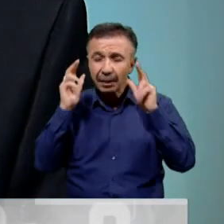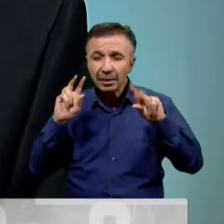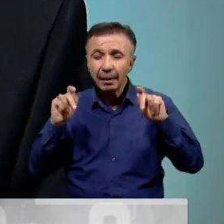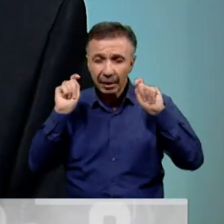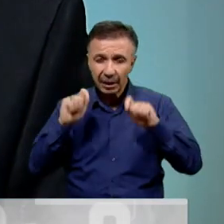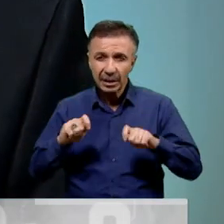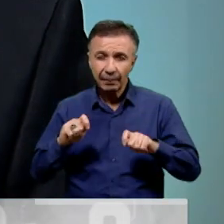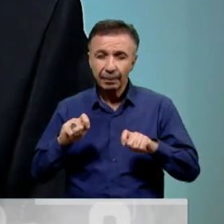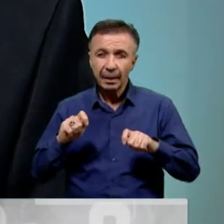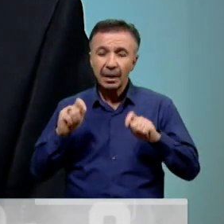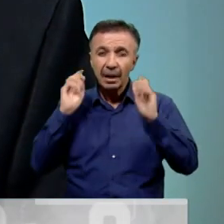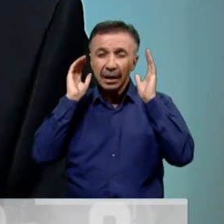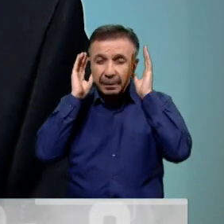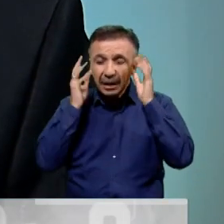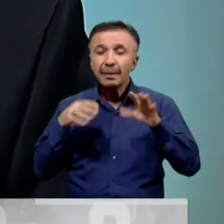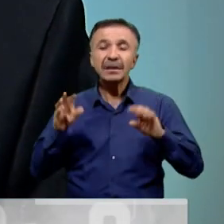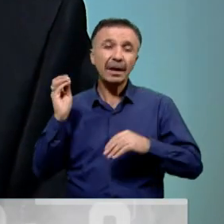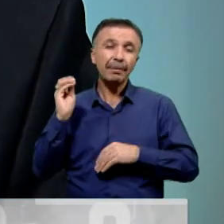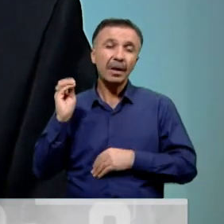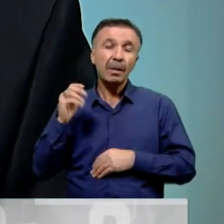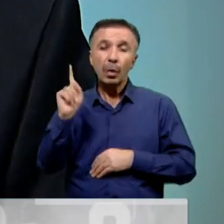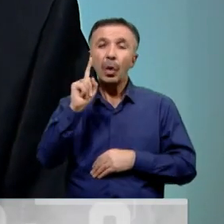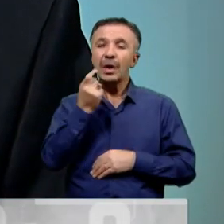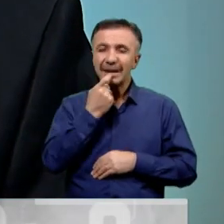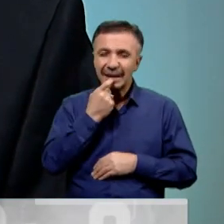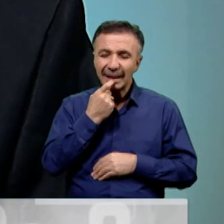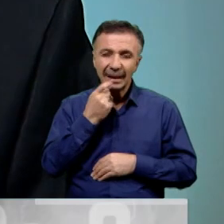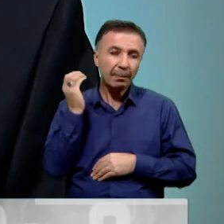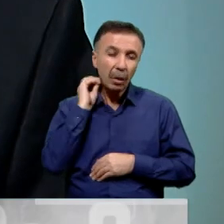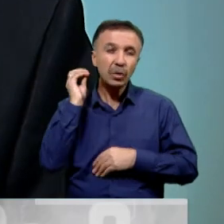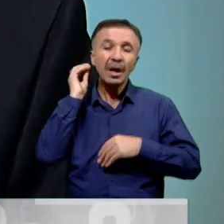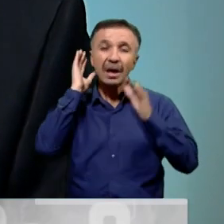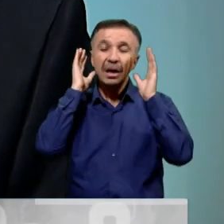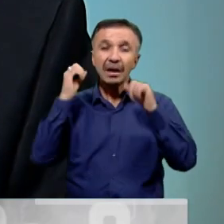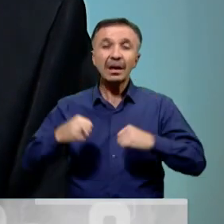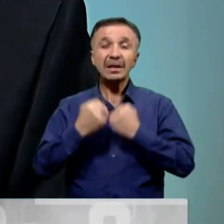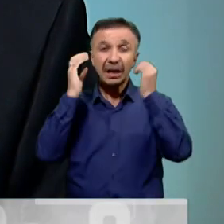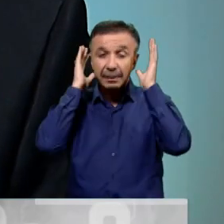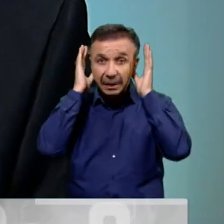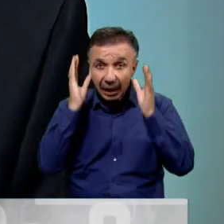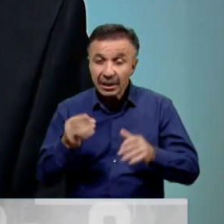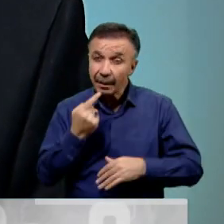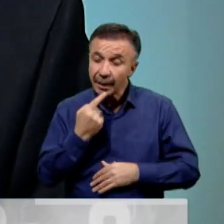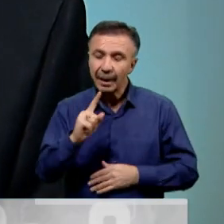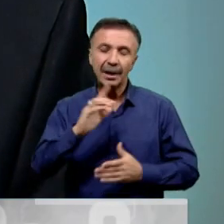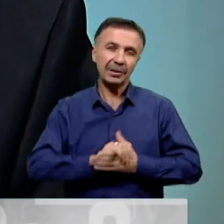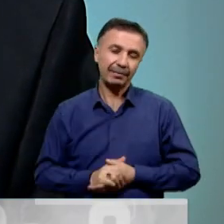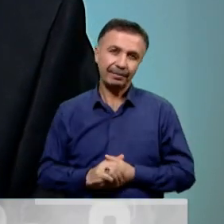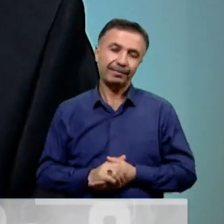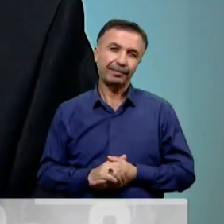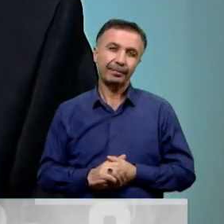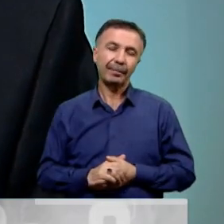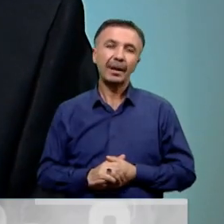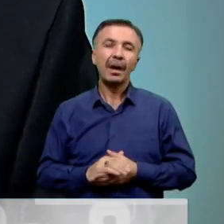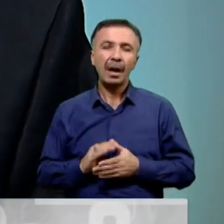Kılamadığım namazları da kaza edeceğim diyeceksiniz. Yani borç düşmüyor. Başlayacaksınız. O borç düşmez. Ama